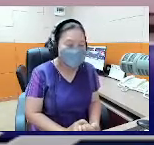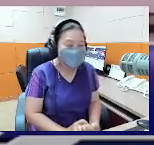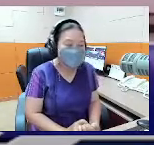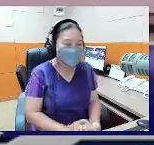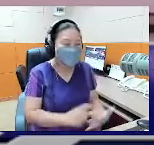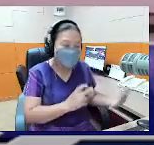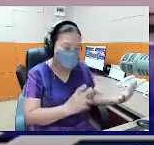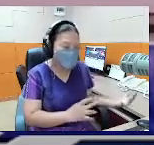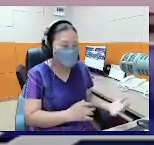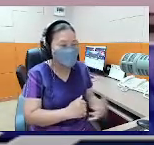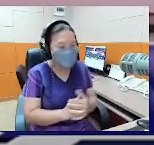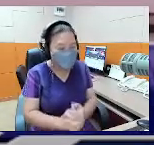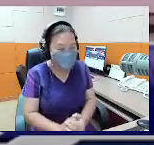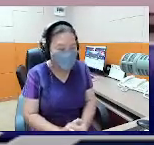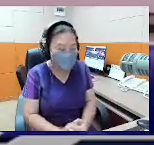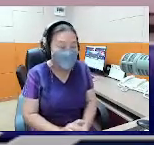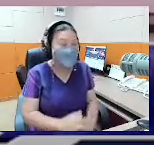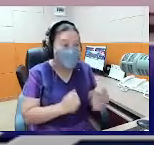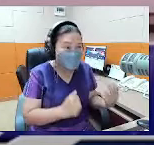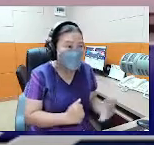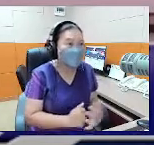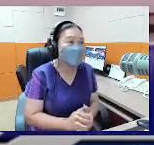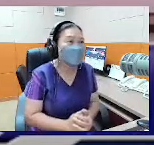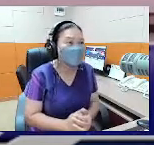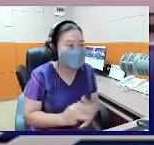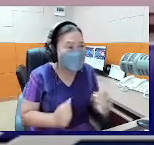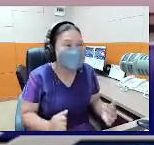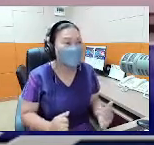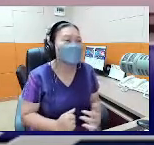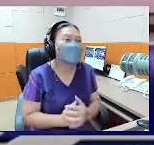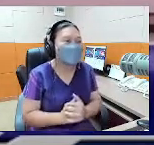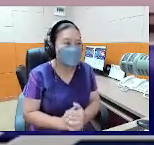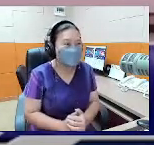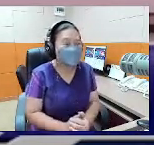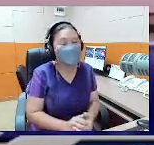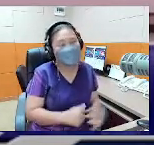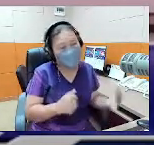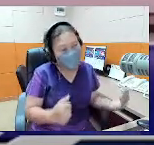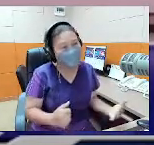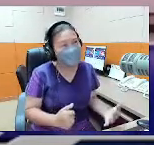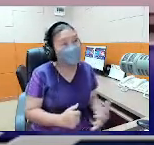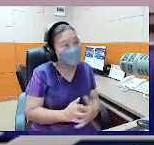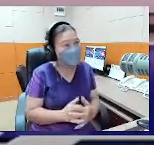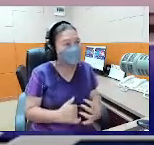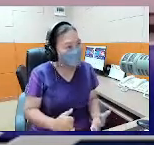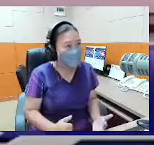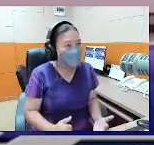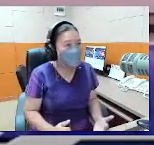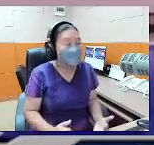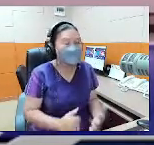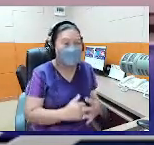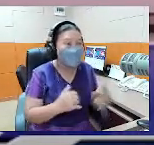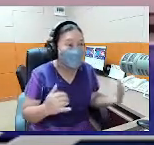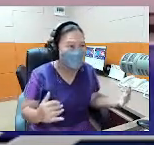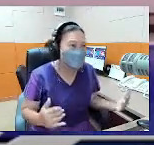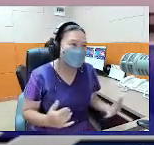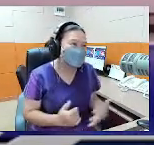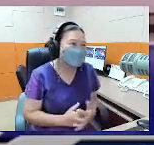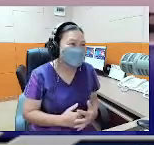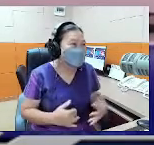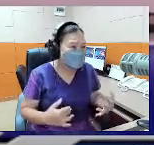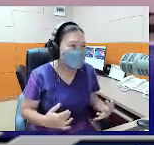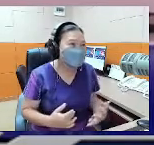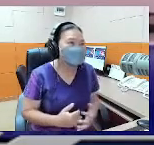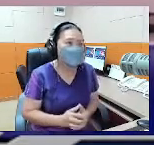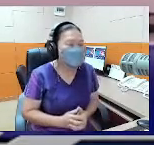ค่ะนะคะและถ้าเราติดตามข้อมูลข่าวสารของทางมหาวิทยาลัยกันมาอย่างต่อเนื่องเราก็จะเห็นว่าน้องๆ นักศึกษาเนี่ยไปคว้ารางวัลระ